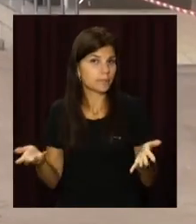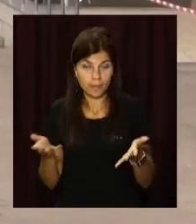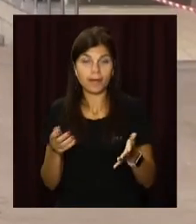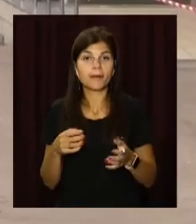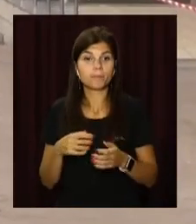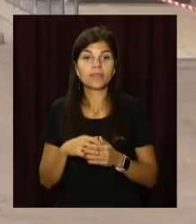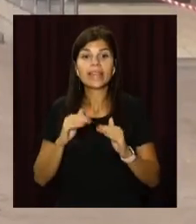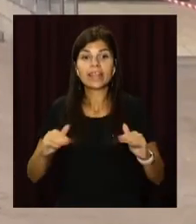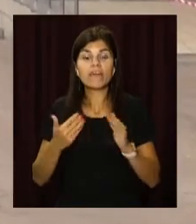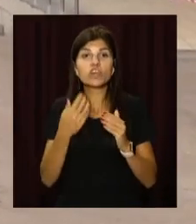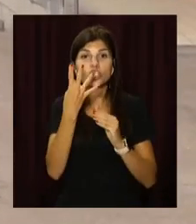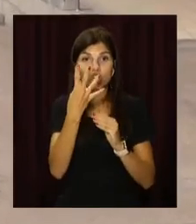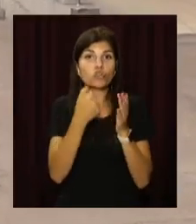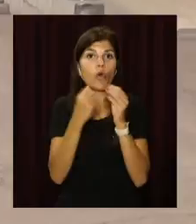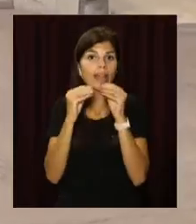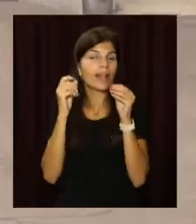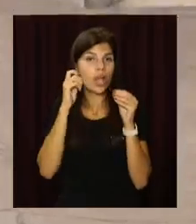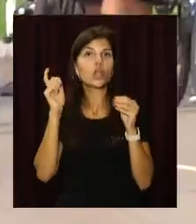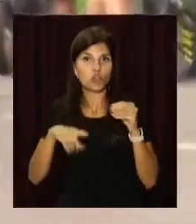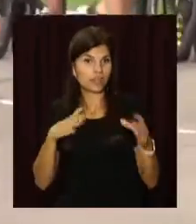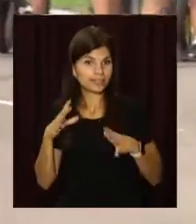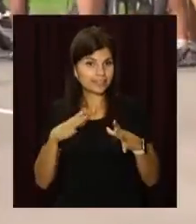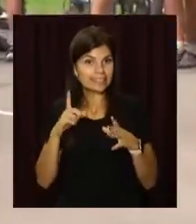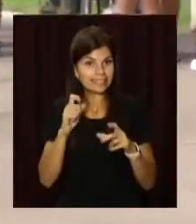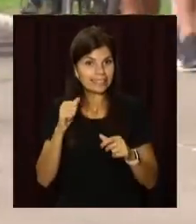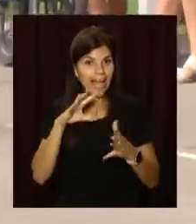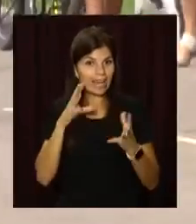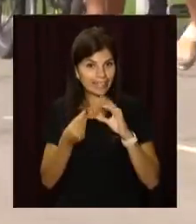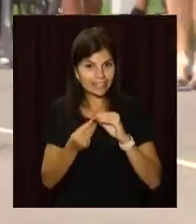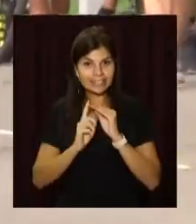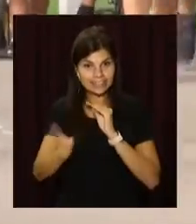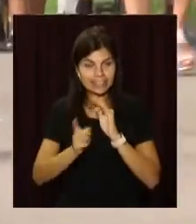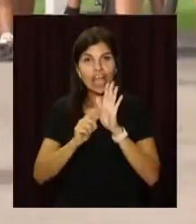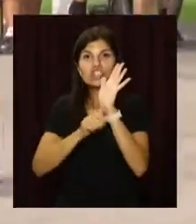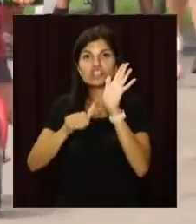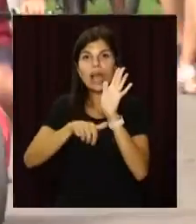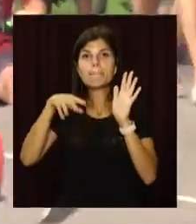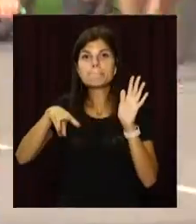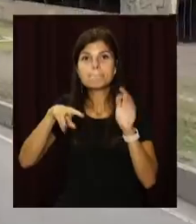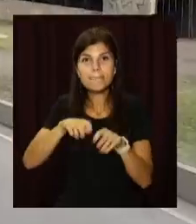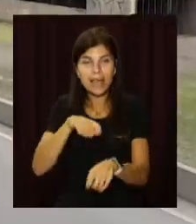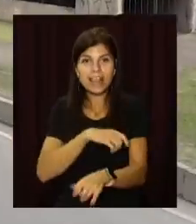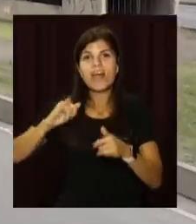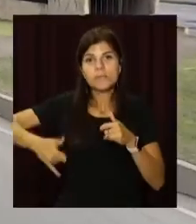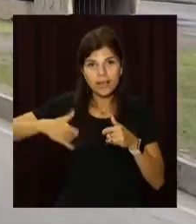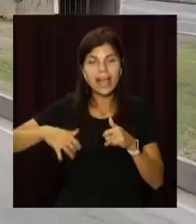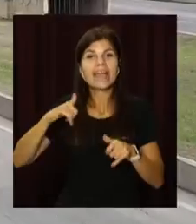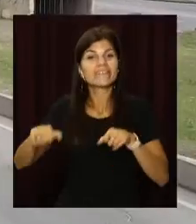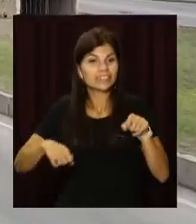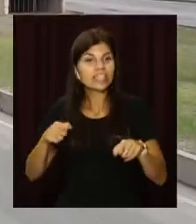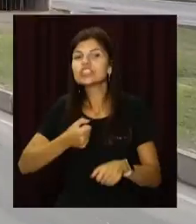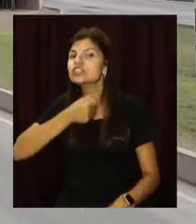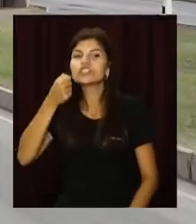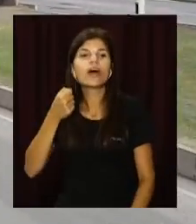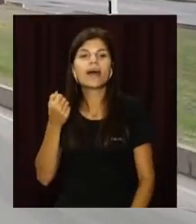Дітвора від 4 до 10 років теж змагалася за результат, долала відстань у 60 метрів на самокатах та велосипедах.